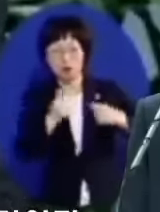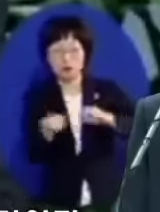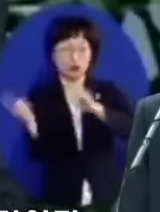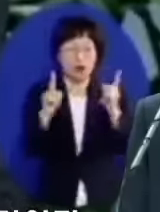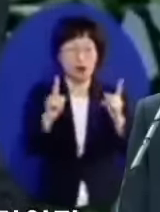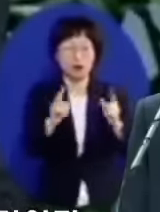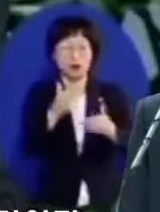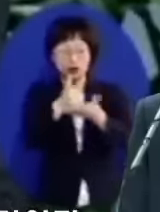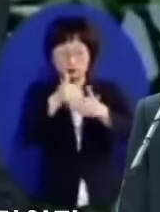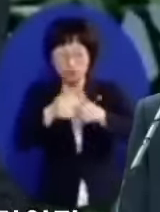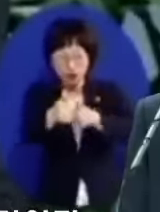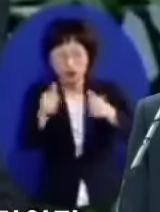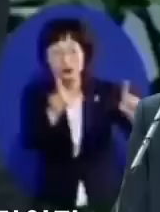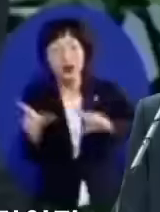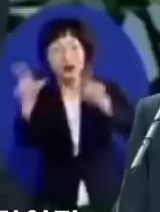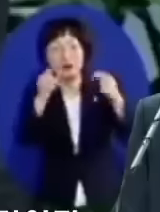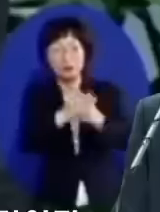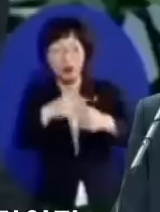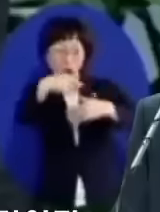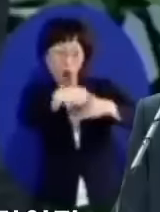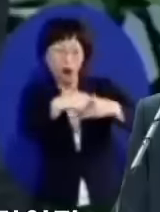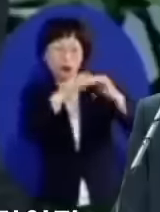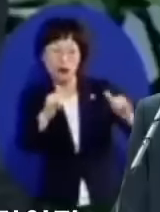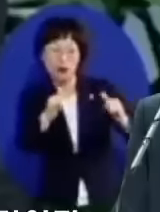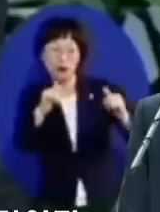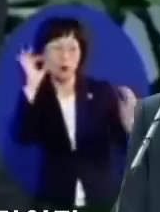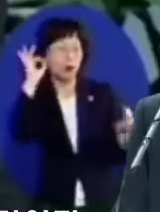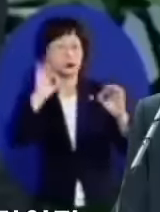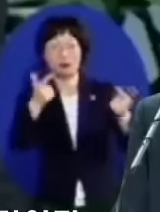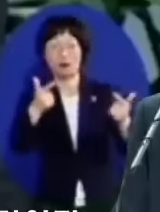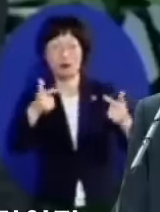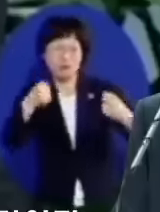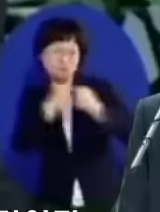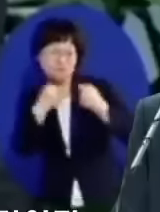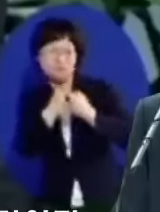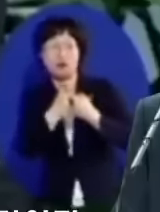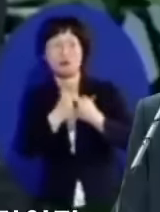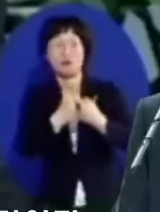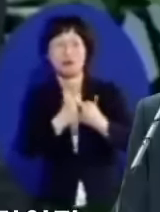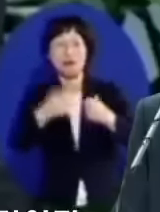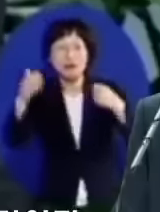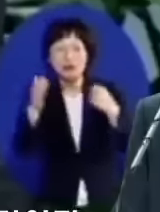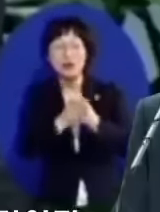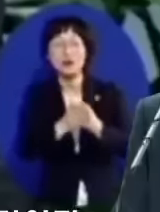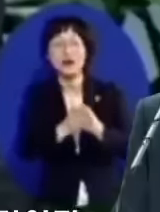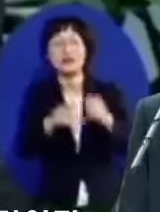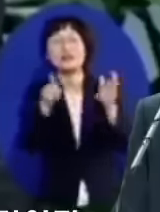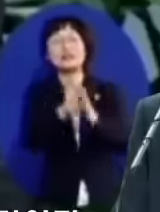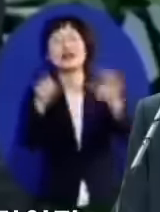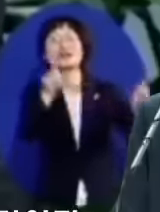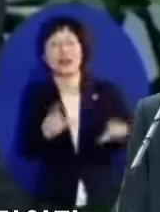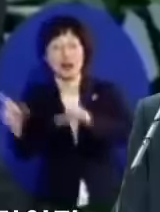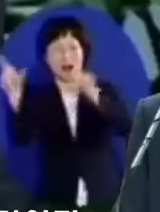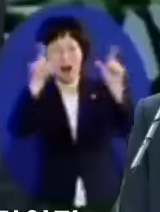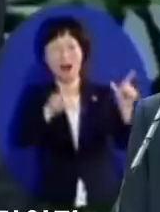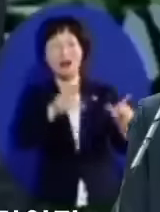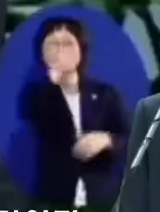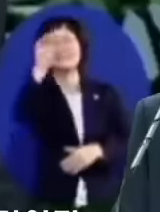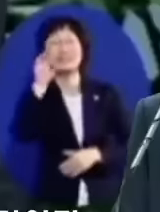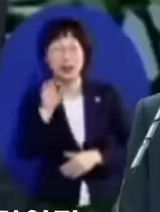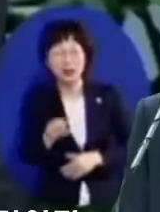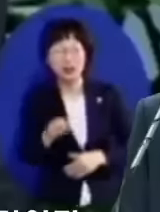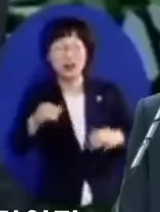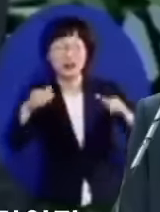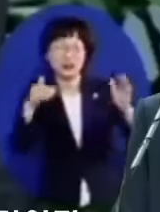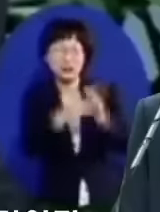하니까 그 사람이 가만히 있습니까? 반발을 하지요. 그러므로 신앙생활이란 끝이 없는 싸움인